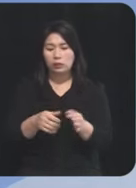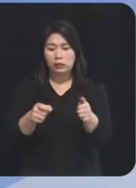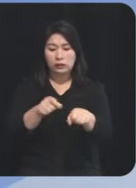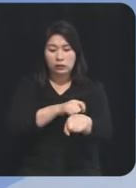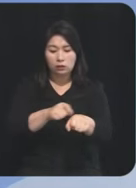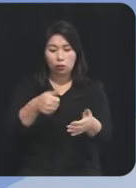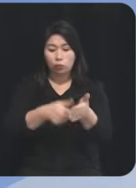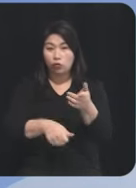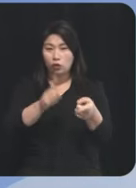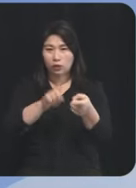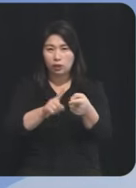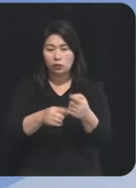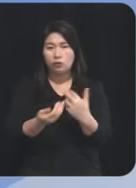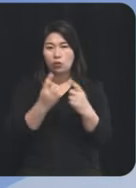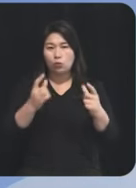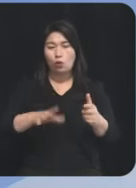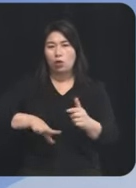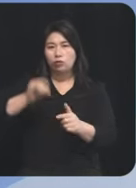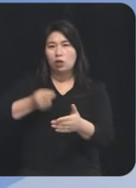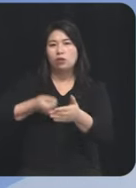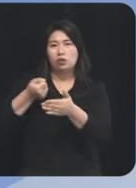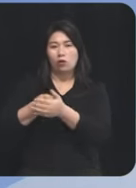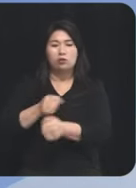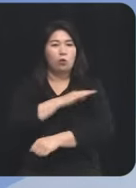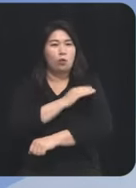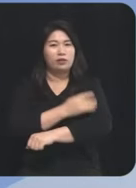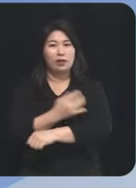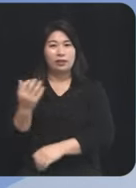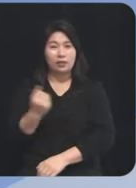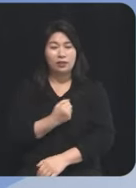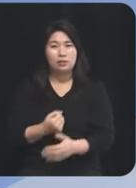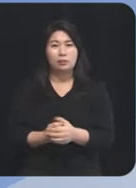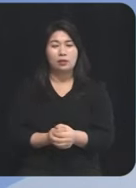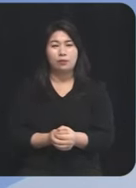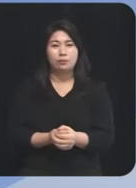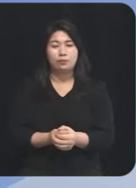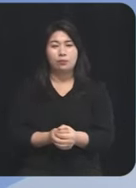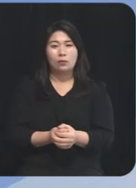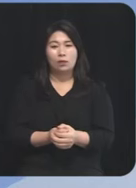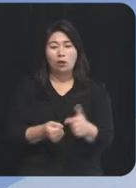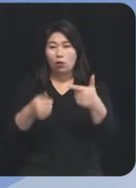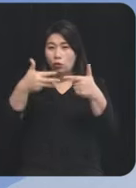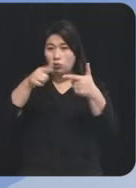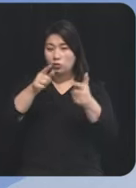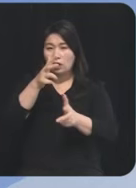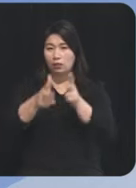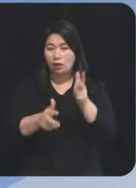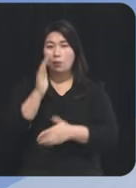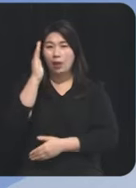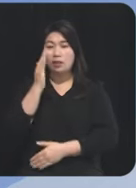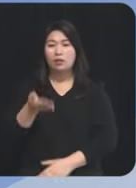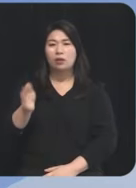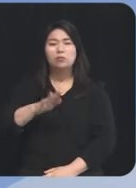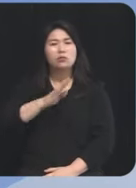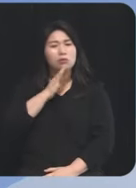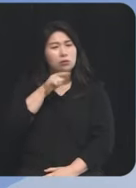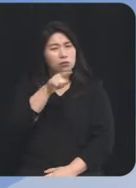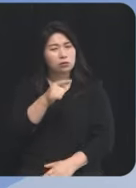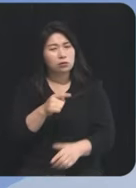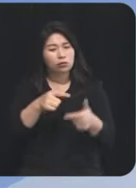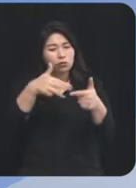제주도가 가격 결정권을 갖도록 하겠습니다. 그리고 6차 산업을 얘기하지만 실질적으로 그것을